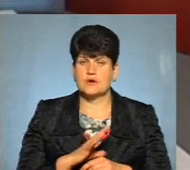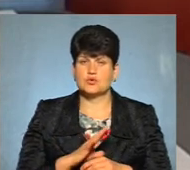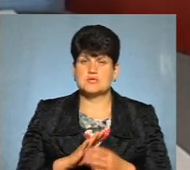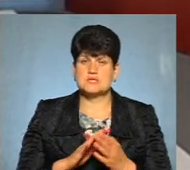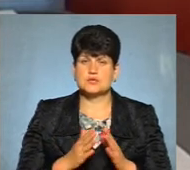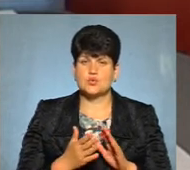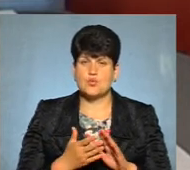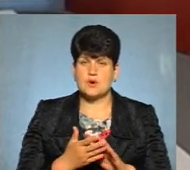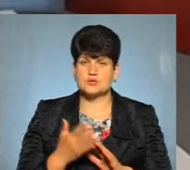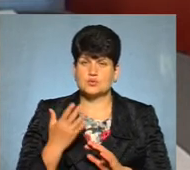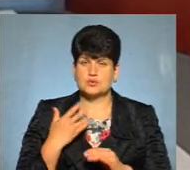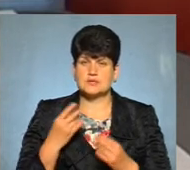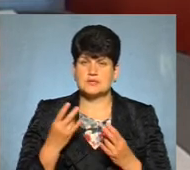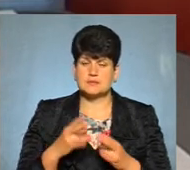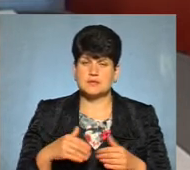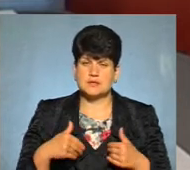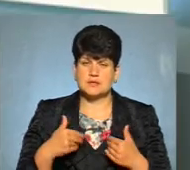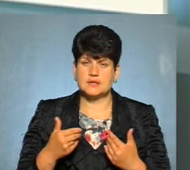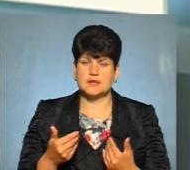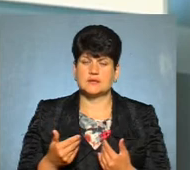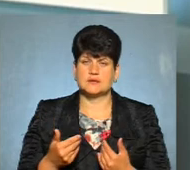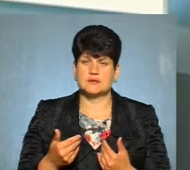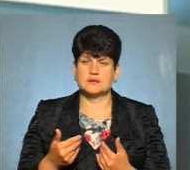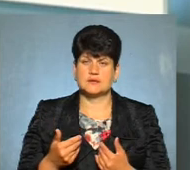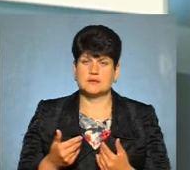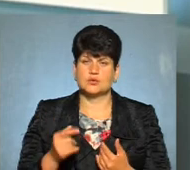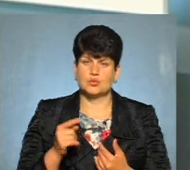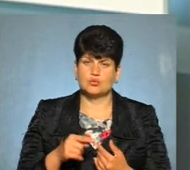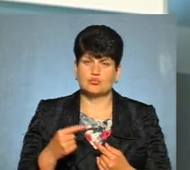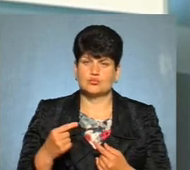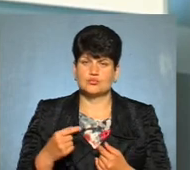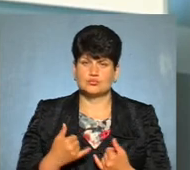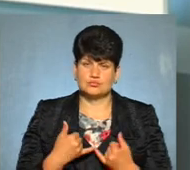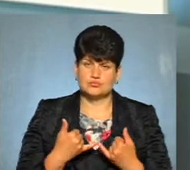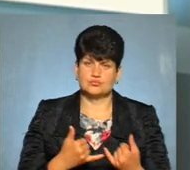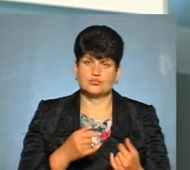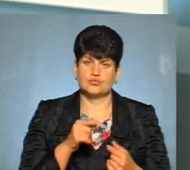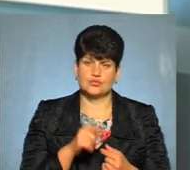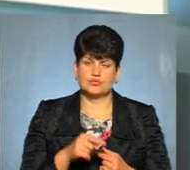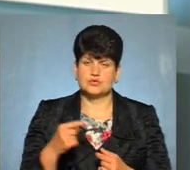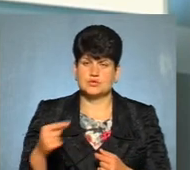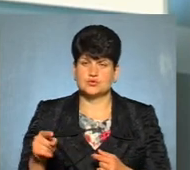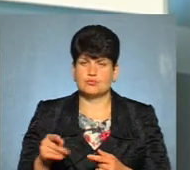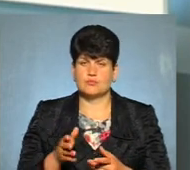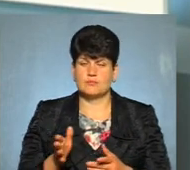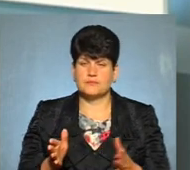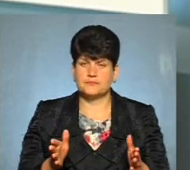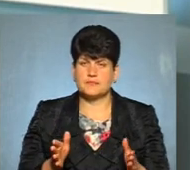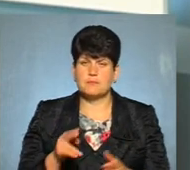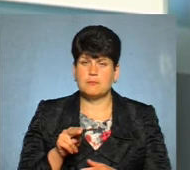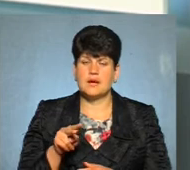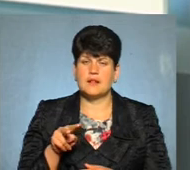ситуації, коли треба надати перевагу тому чи іншому методу. Метод ПЛР